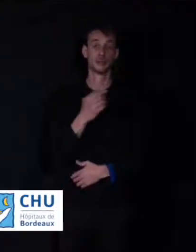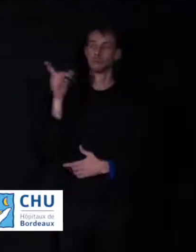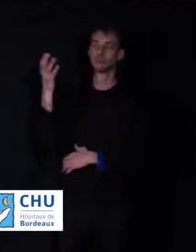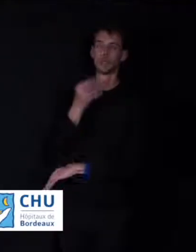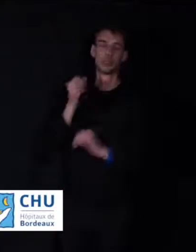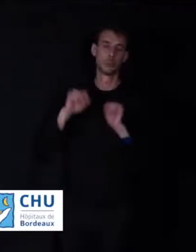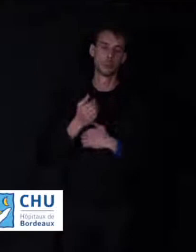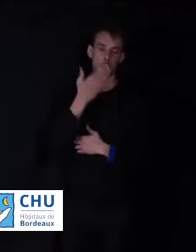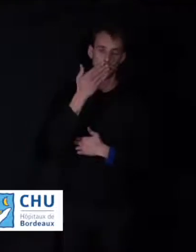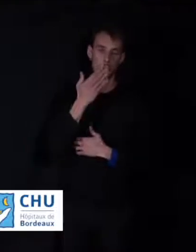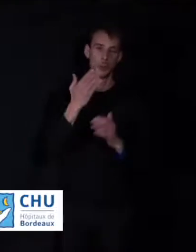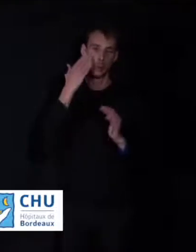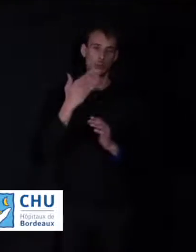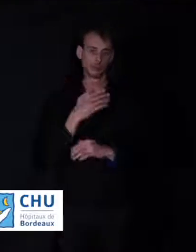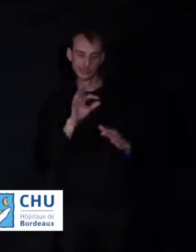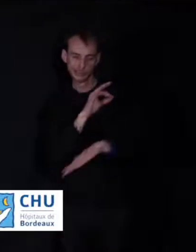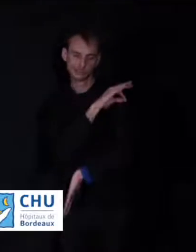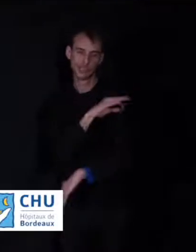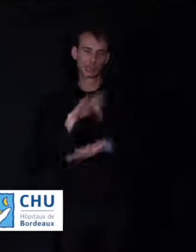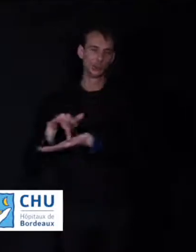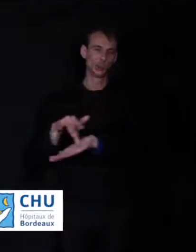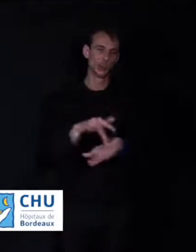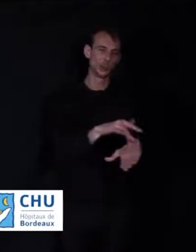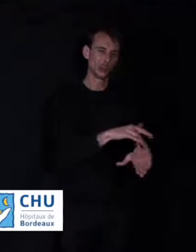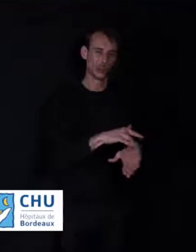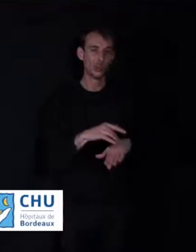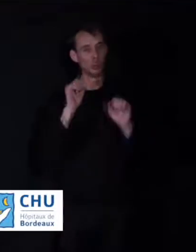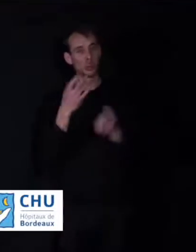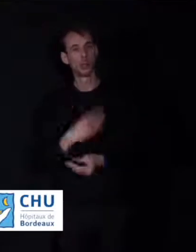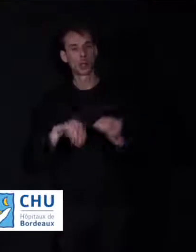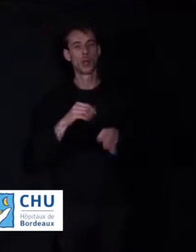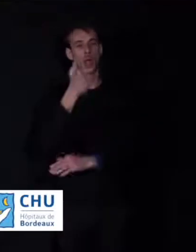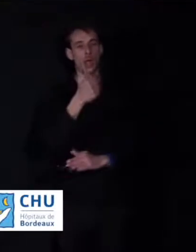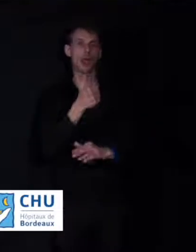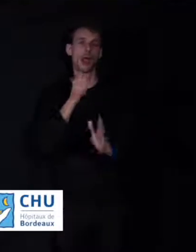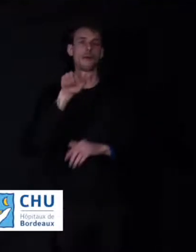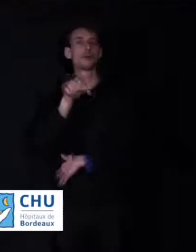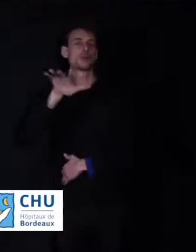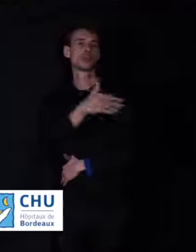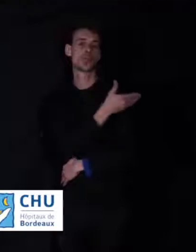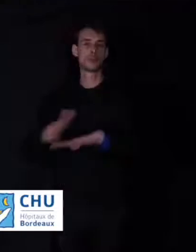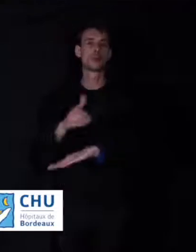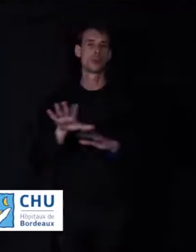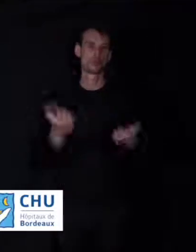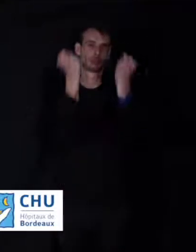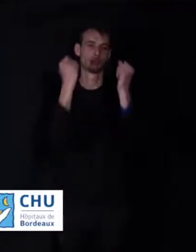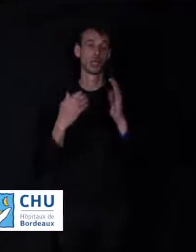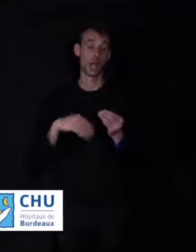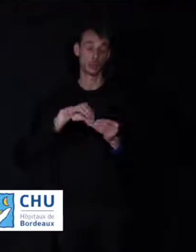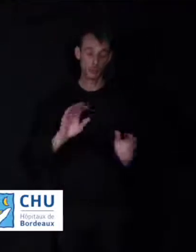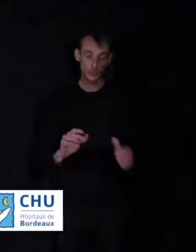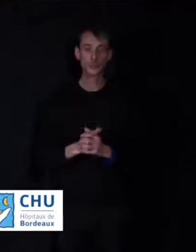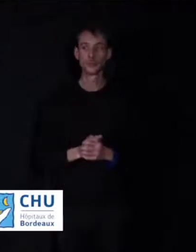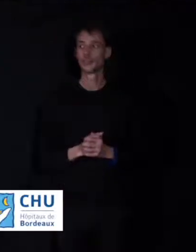1,5 million de vies supplémentaires. Alors la deuxième question, c'est un petit peu d'histoire. On est dans un lieu chargé d'histoire ici,